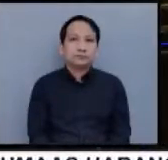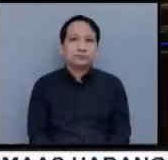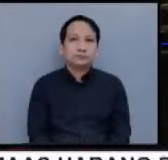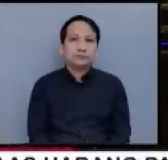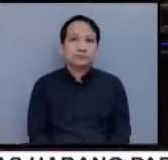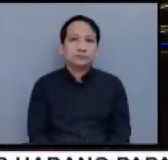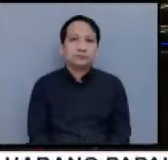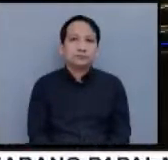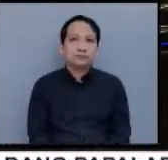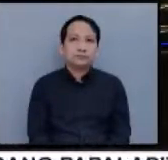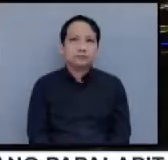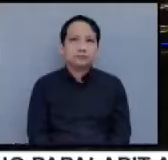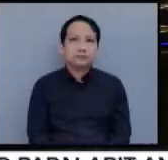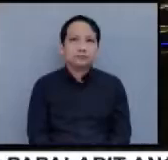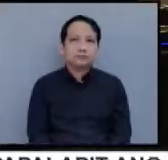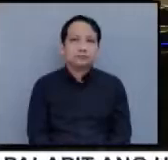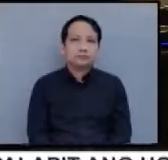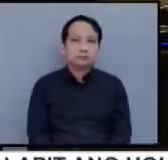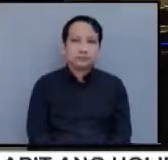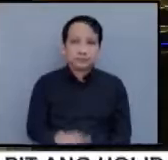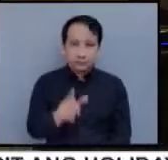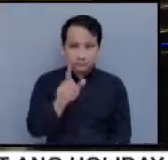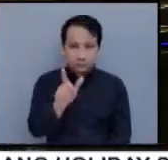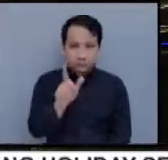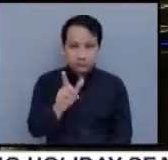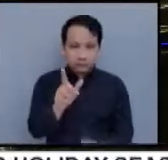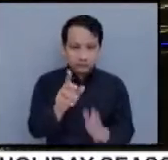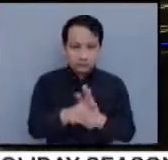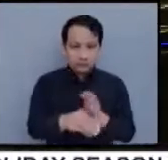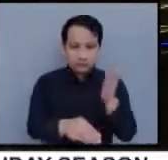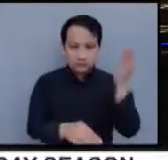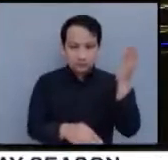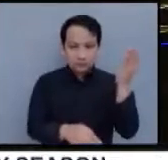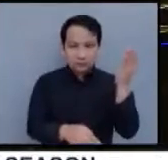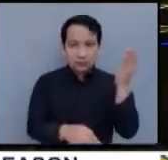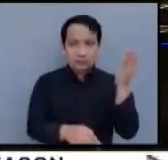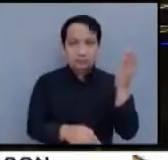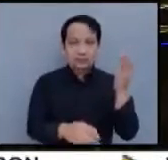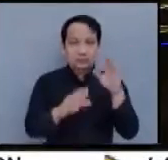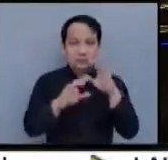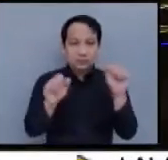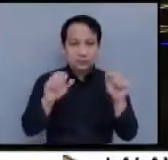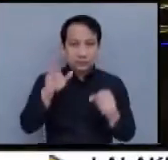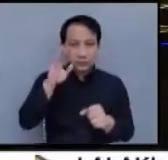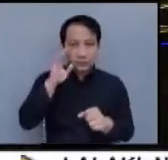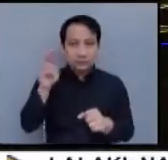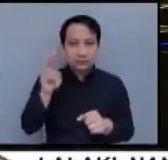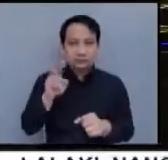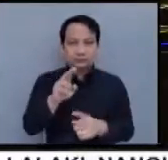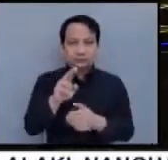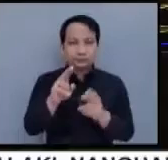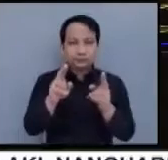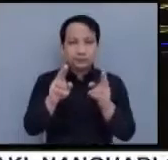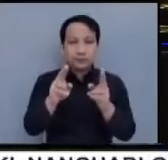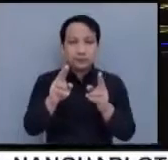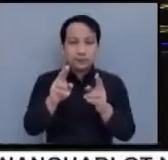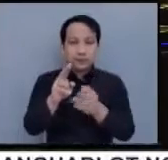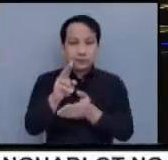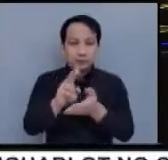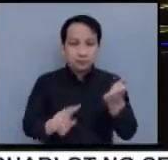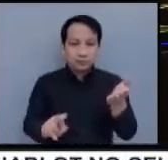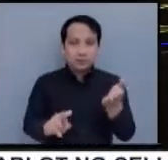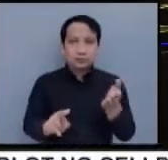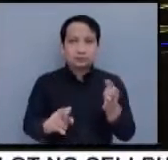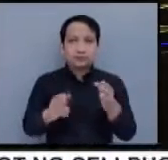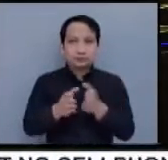Dayan, tumagal ng 20 minutes ang talumpati ni Pangulong Ferdinand Marcos Jr. sa United Nations